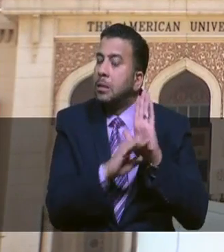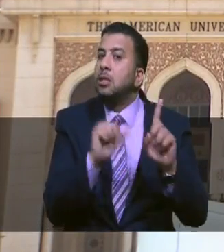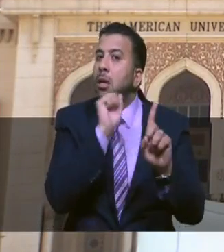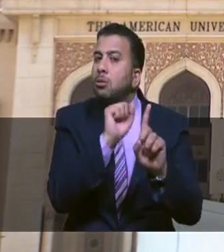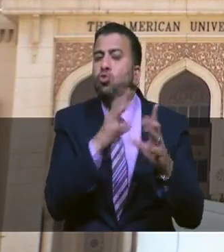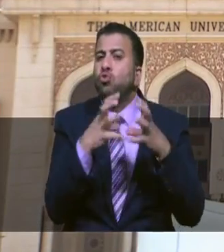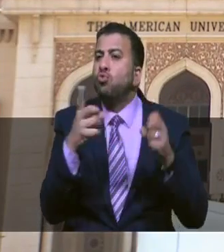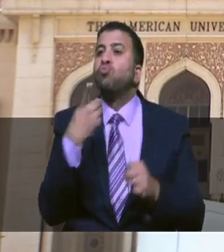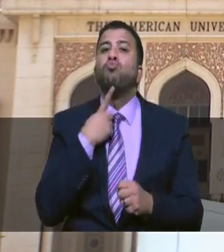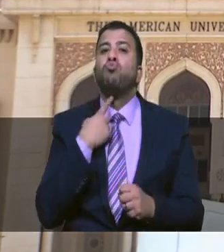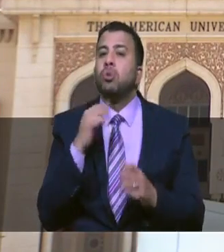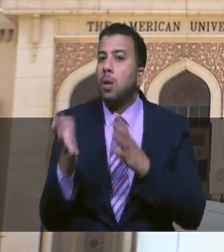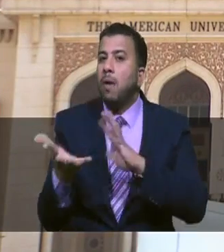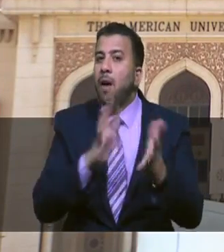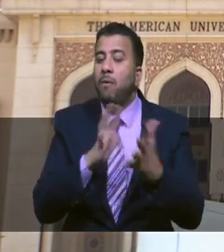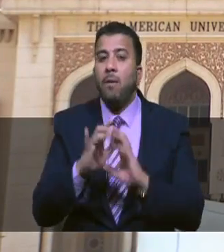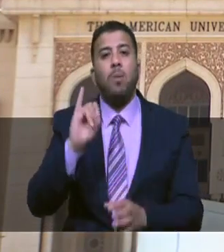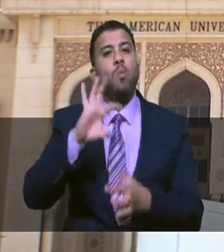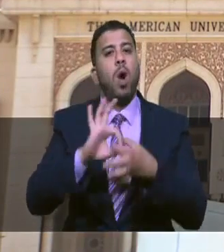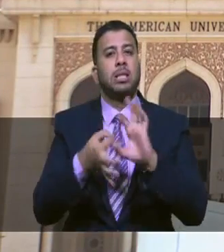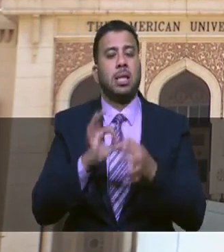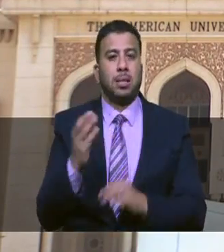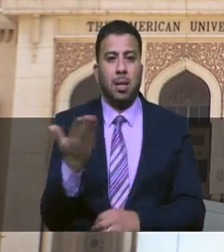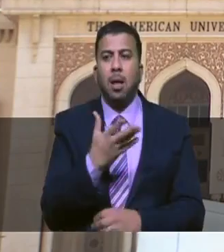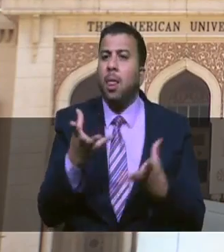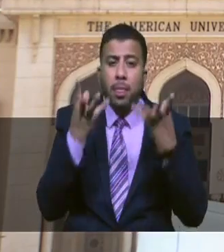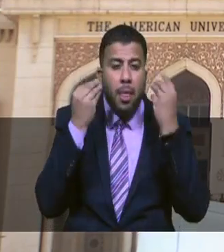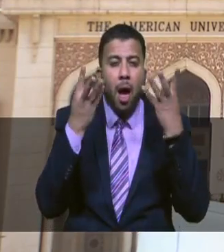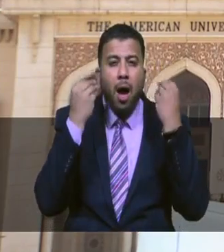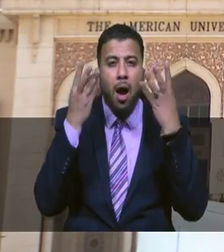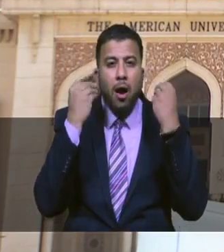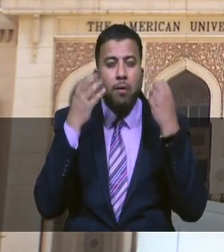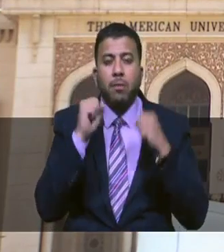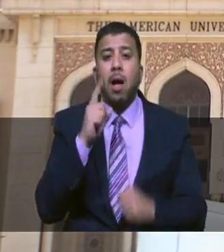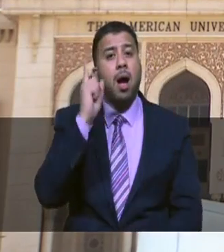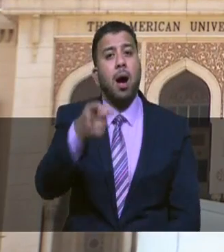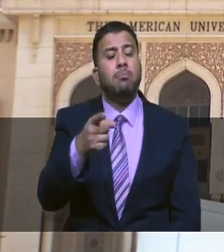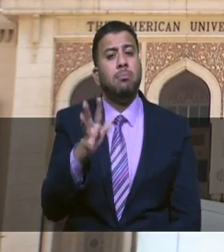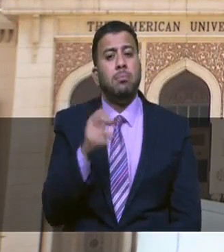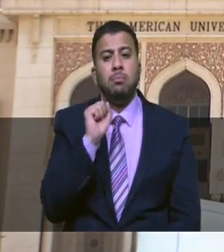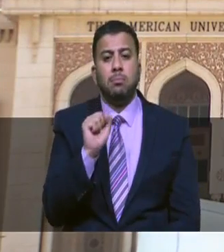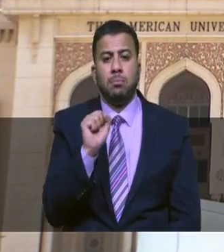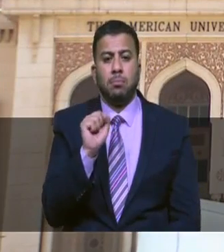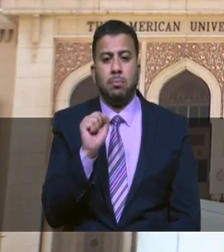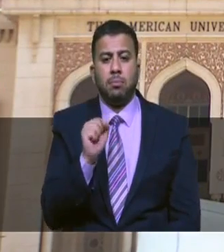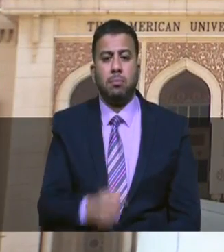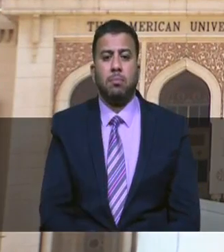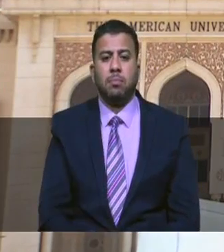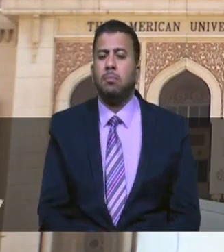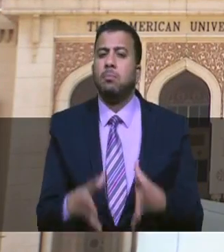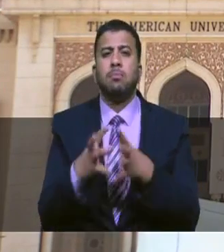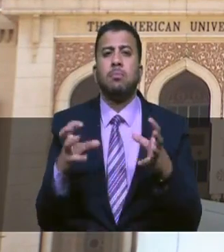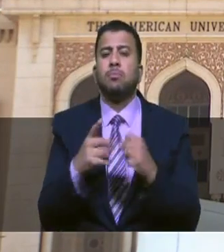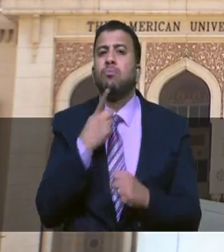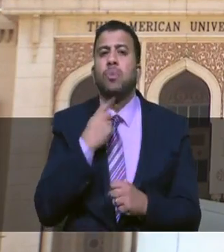اللي هي موجودة في المؤسسة، وأيضا للتعرف على توجهاتهم من حيث ما هي